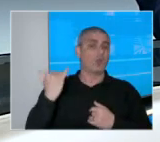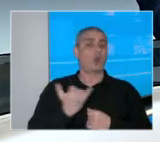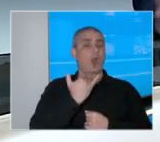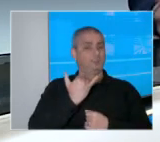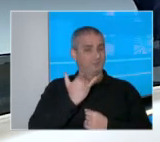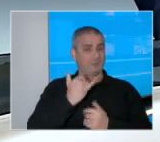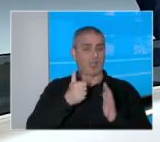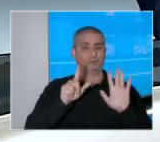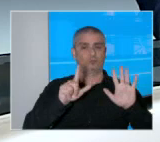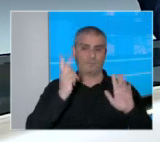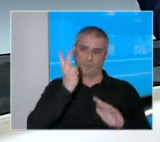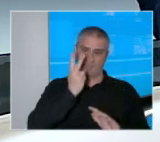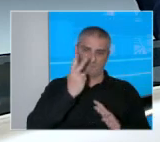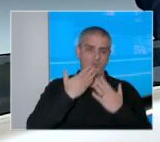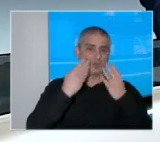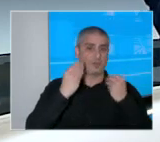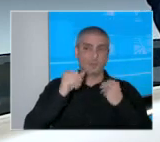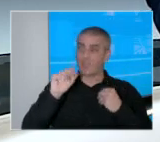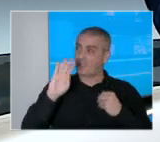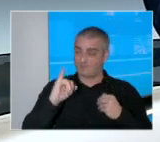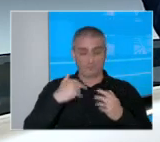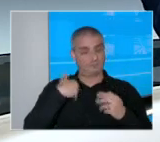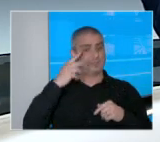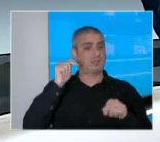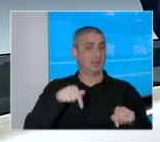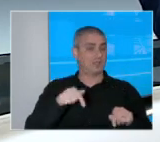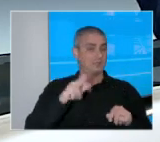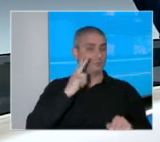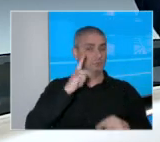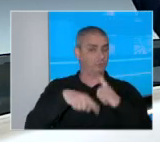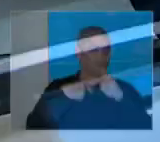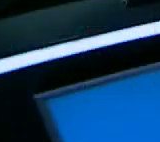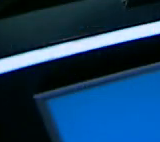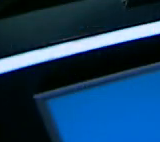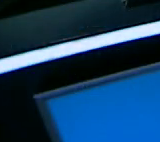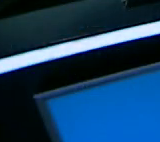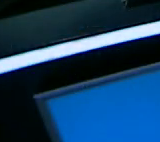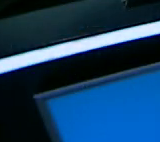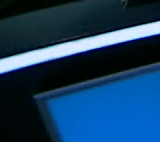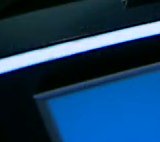הזמן, אתר ערוץ 7 כמובן. תודה רבה, אבי, אנחנו נהיה כאן יום שני בשבוע הבא.